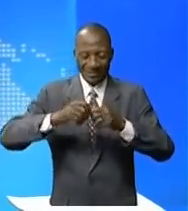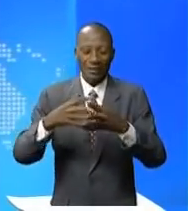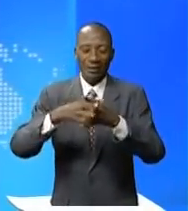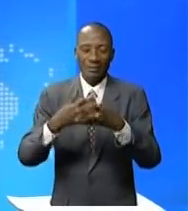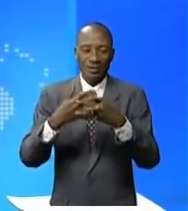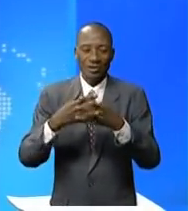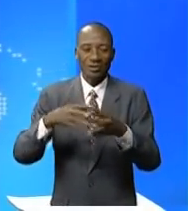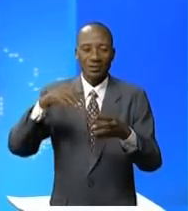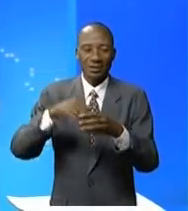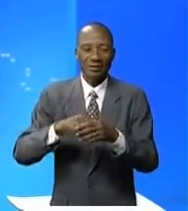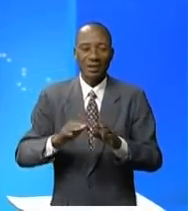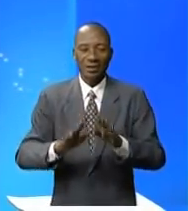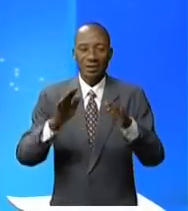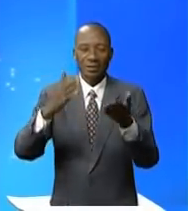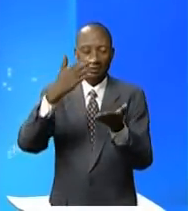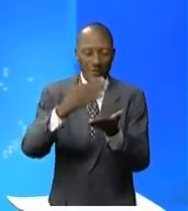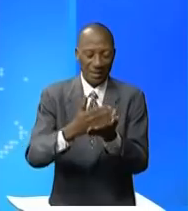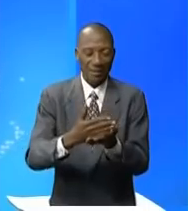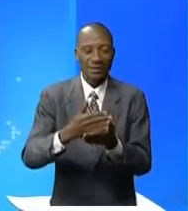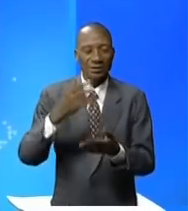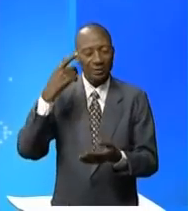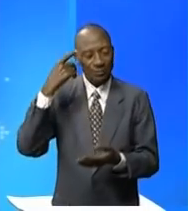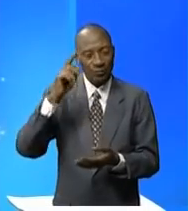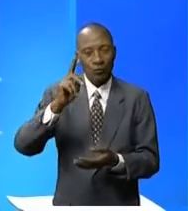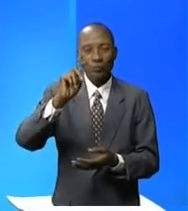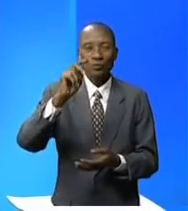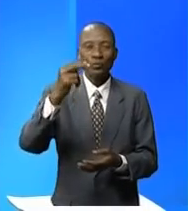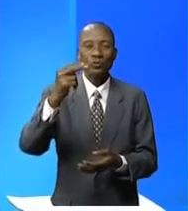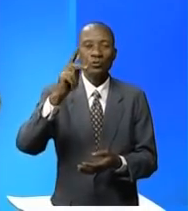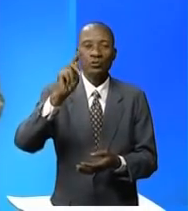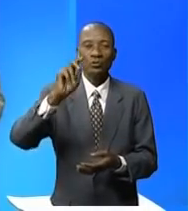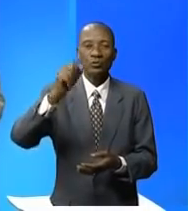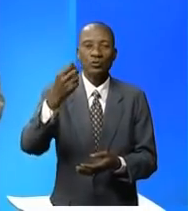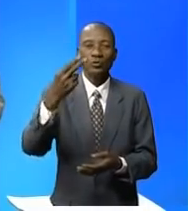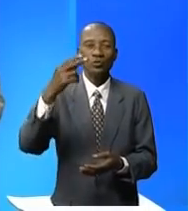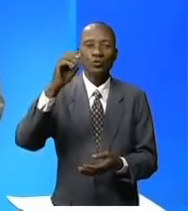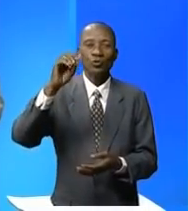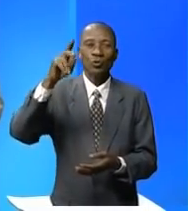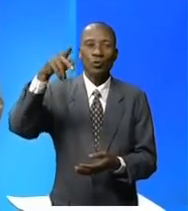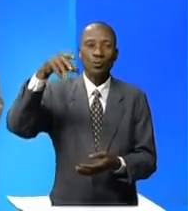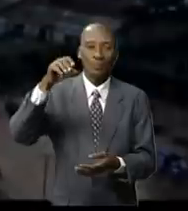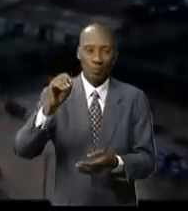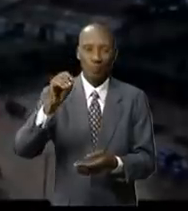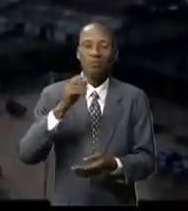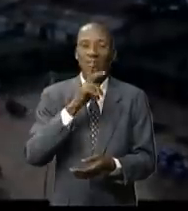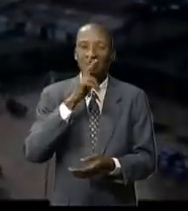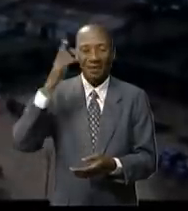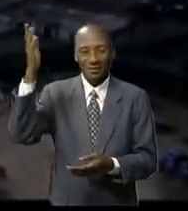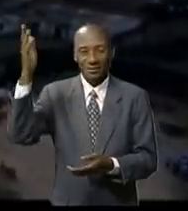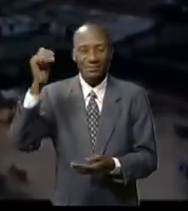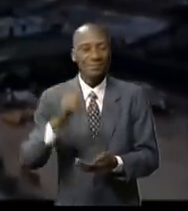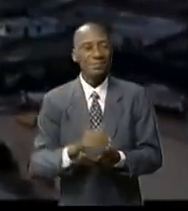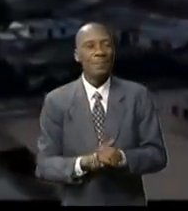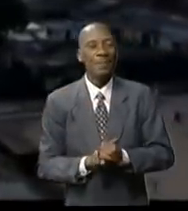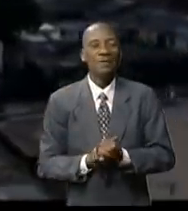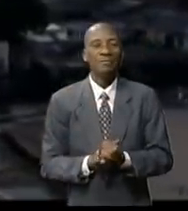en compagnie du DG de la SNEL. Reportage Marie Kalong et Yvette Mankoutima. La ville